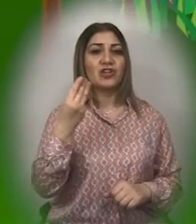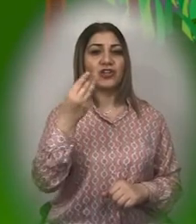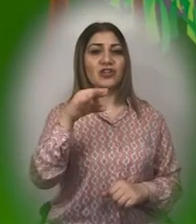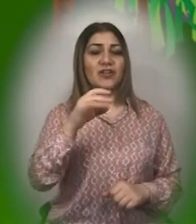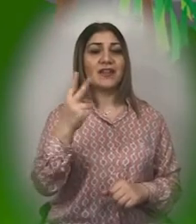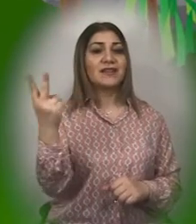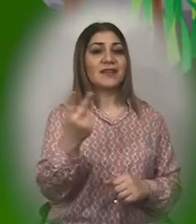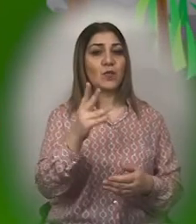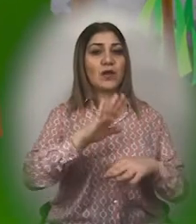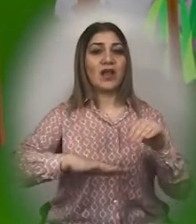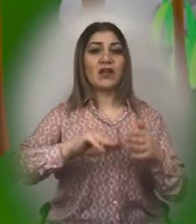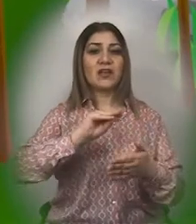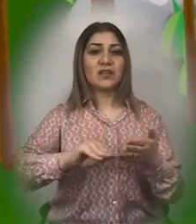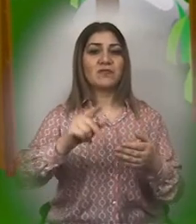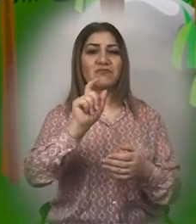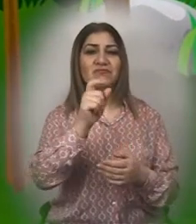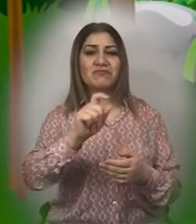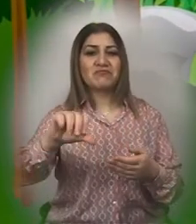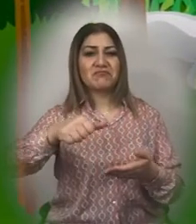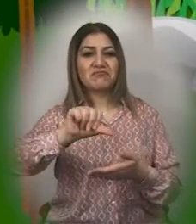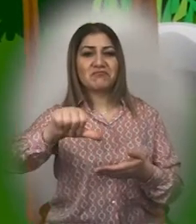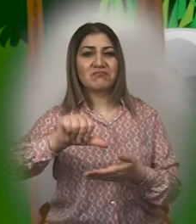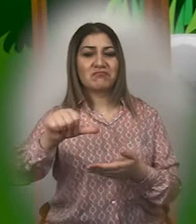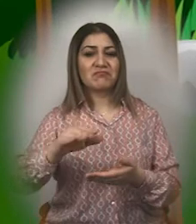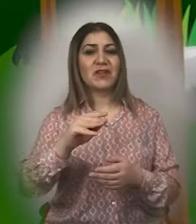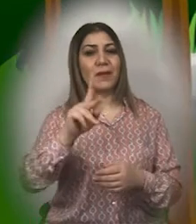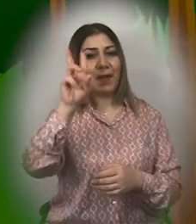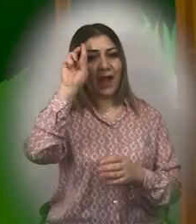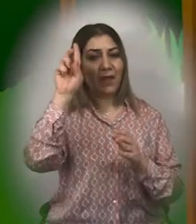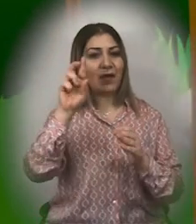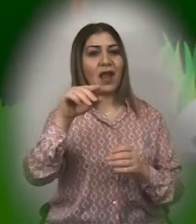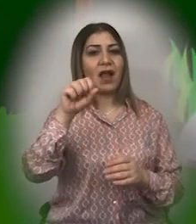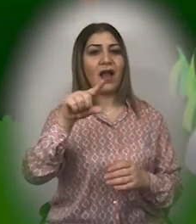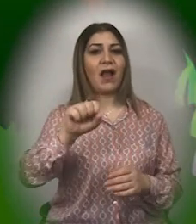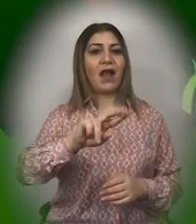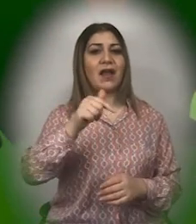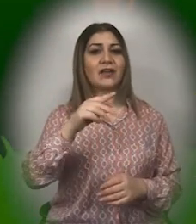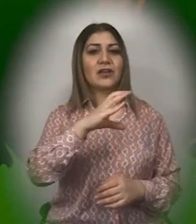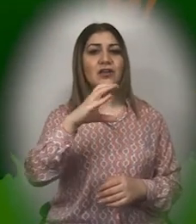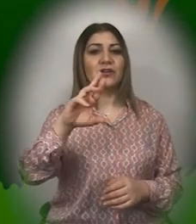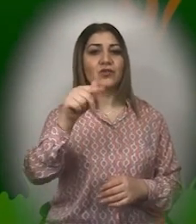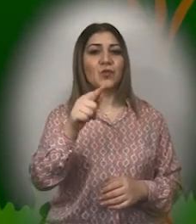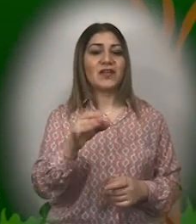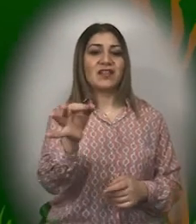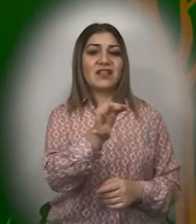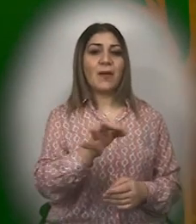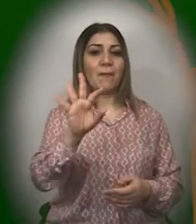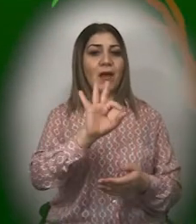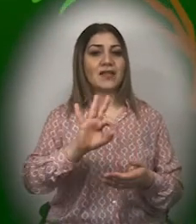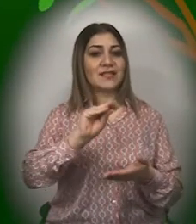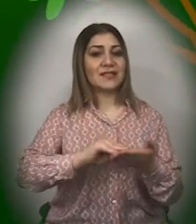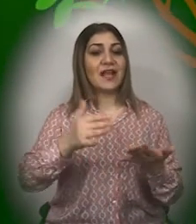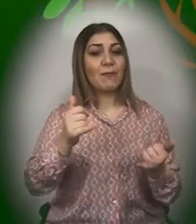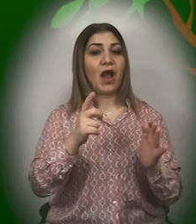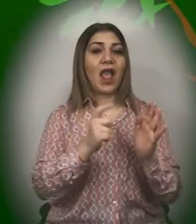Միապետ Արգիշտի երկրորդի երկկողմանի սեպագիր արձանագրությունը, որտեղ առաջին անգամ հիշատակվում է Ծուլուկ ու երկիրը, այսինքն